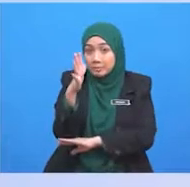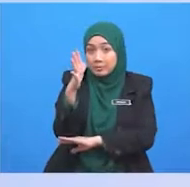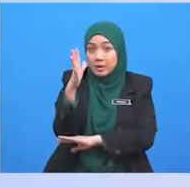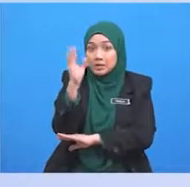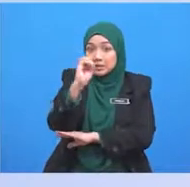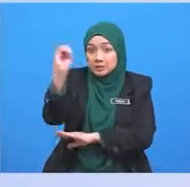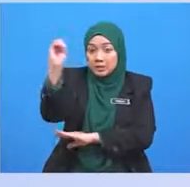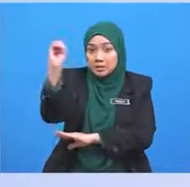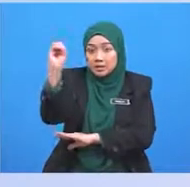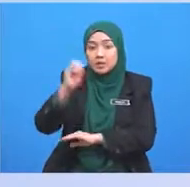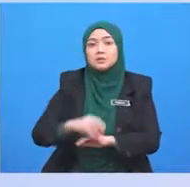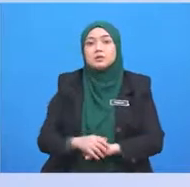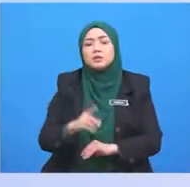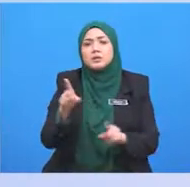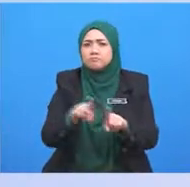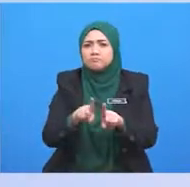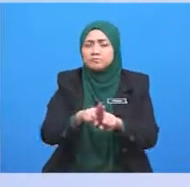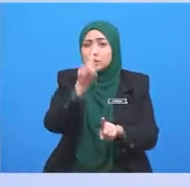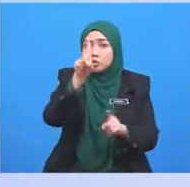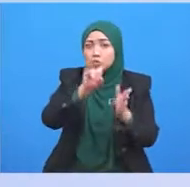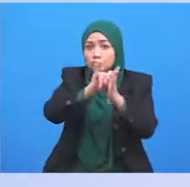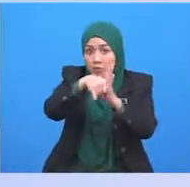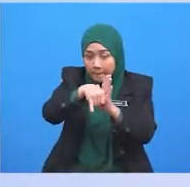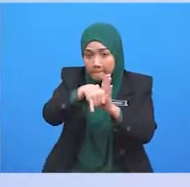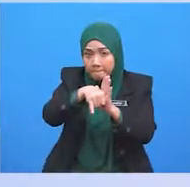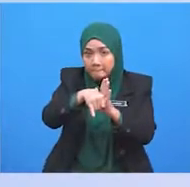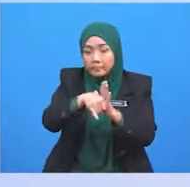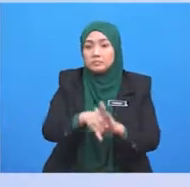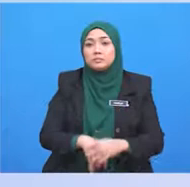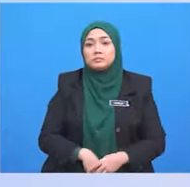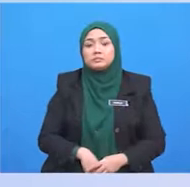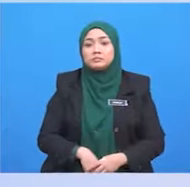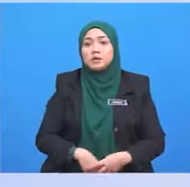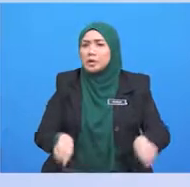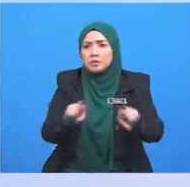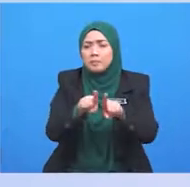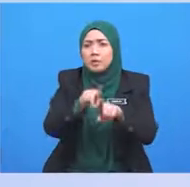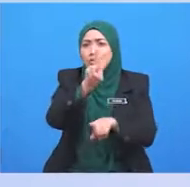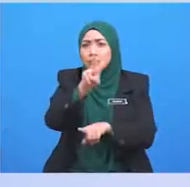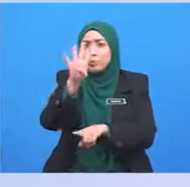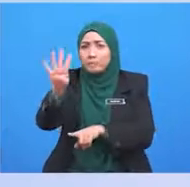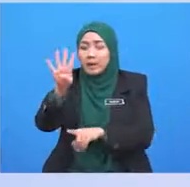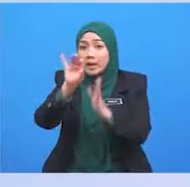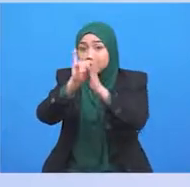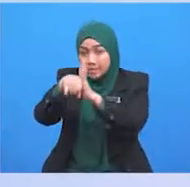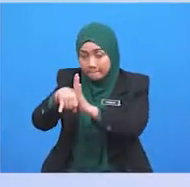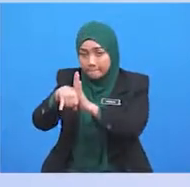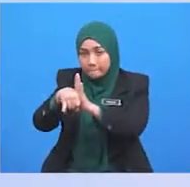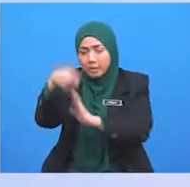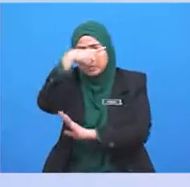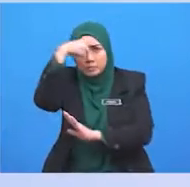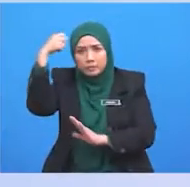jam dan 360 darjah bersamaan 24 jam. Putaran bumi dari barat ke timur menyebabkan kawasan timur